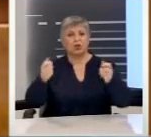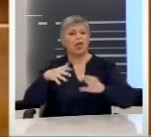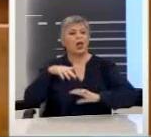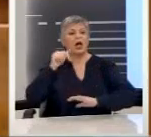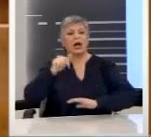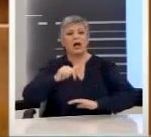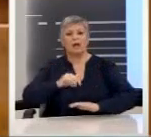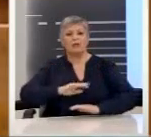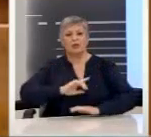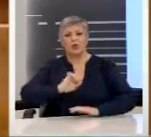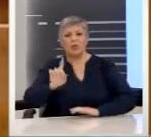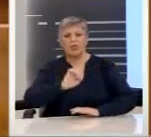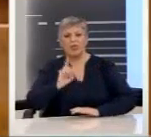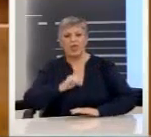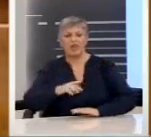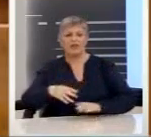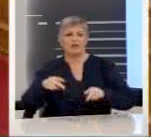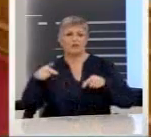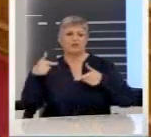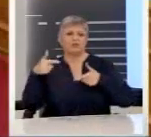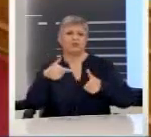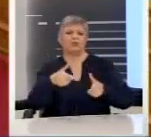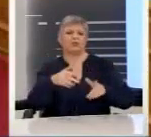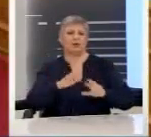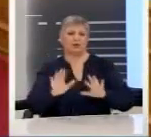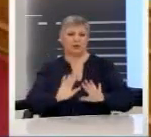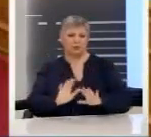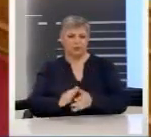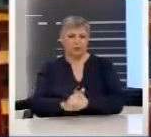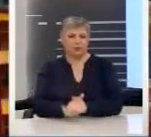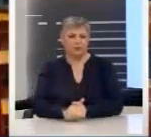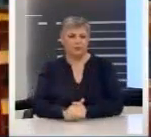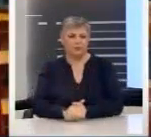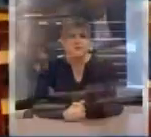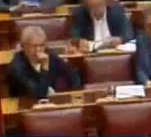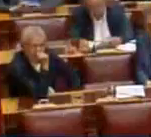summum bonum. Ευχαριστώ πάρα πολύ, κύριε Πρόεδρε. Πριν δώσω το λόγο στον τελευταίο ομιλητή, που είναι ο κύριος